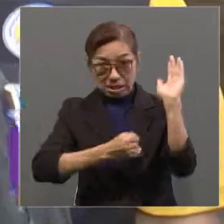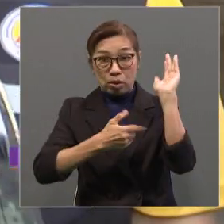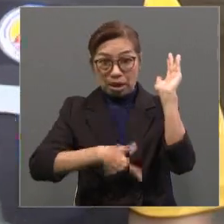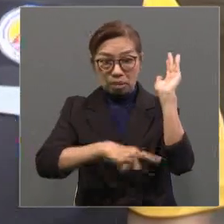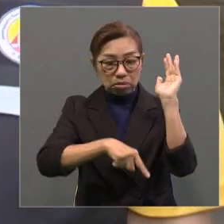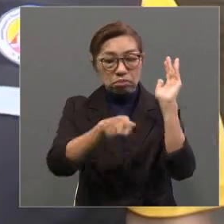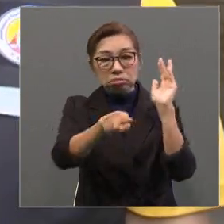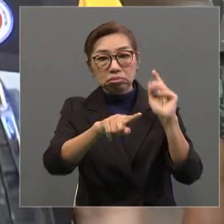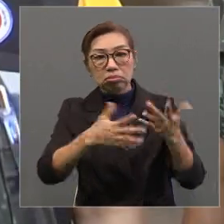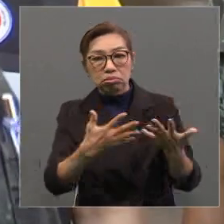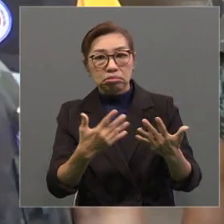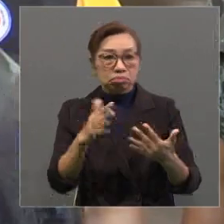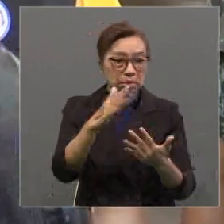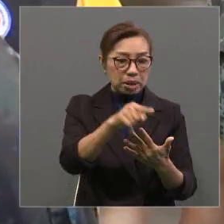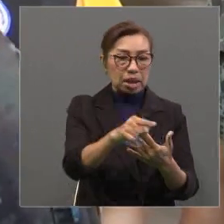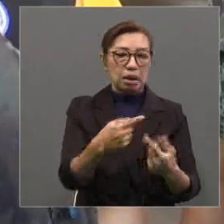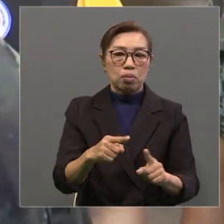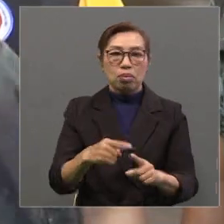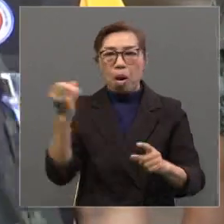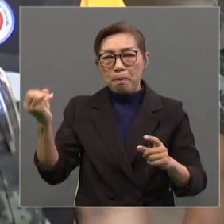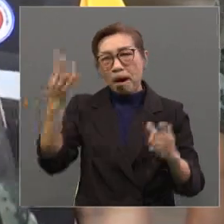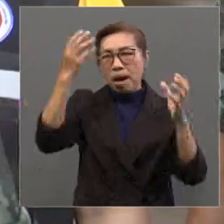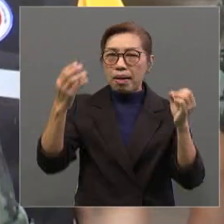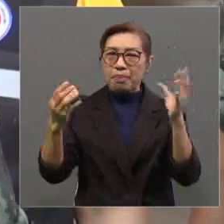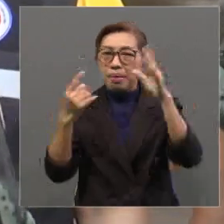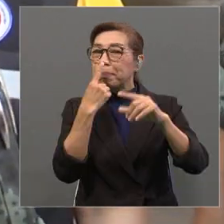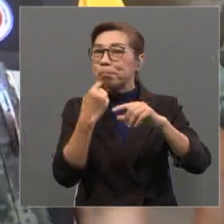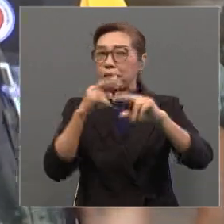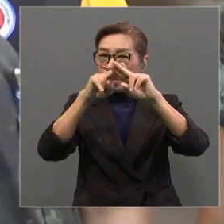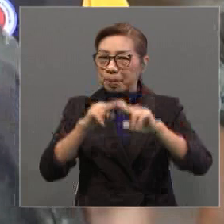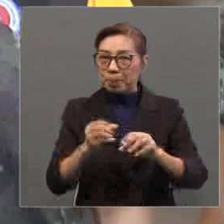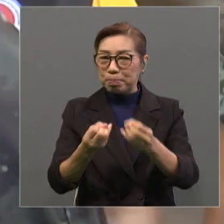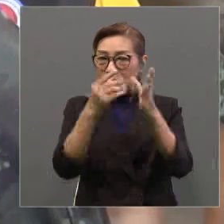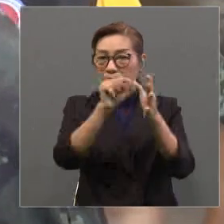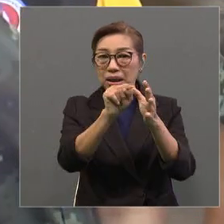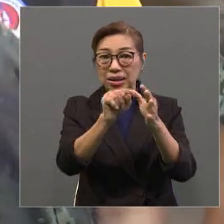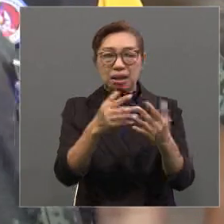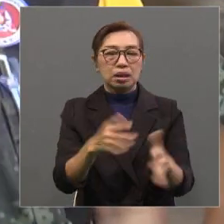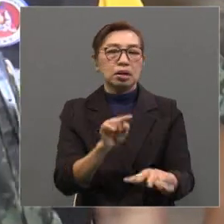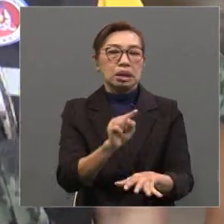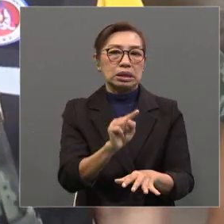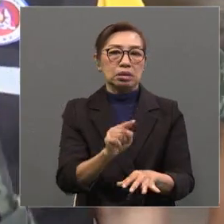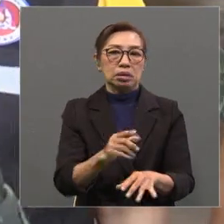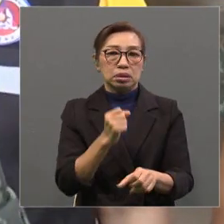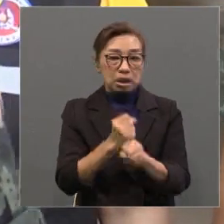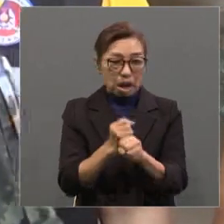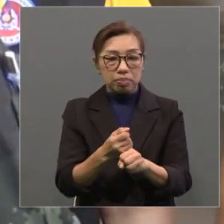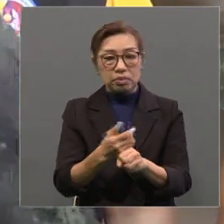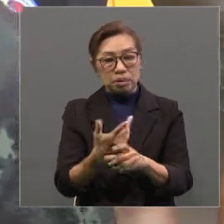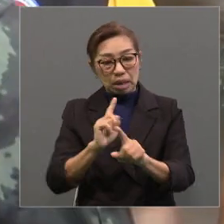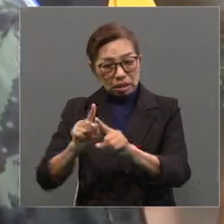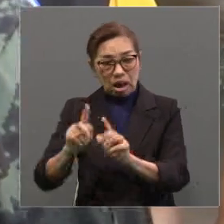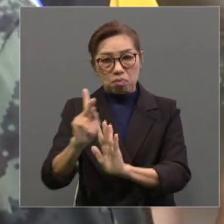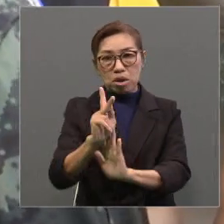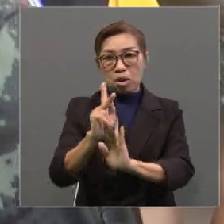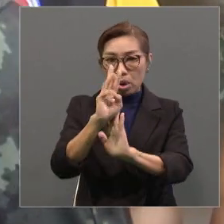ใต้แต่อย่างไรดอกไม้เพลิงพลุและประทัดอันนั้นก็คือเป็นไปตามระเบียบและแนวทางที่ได้มีการก